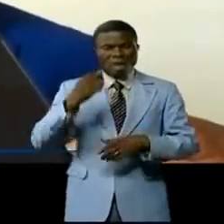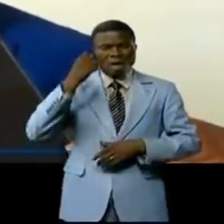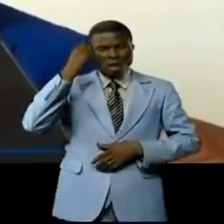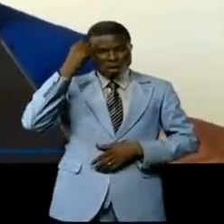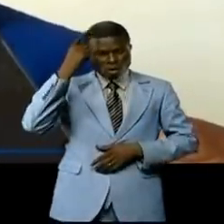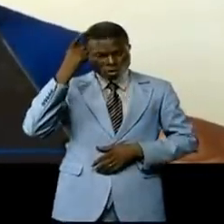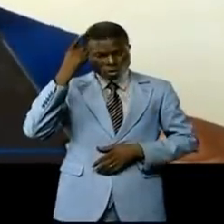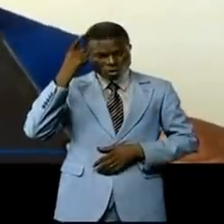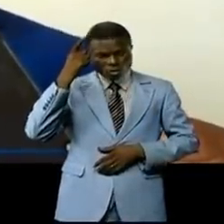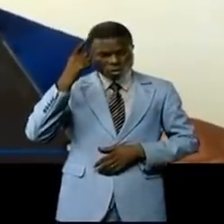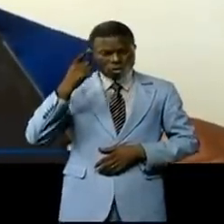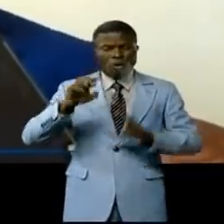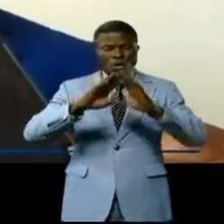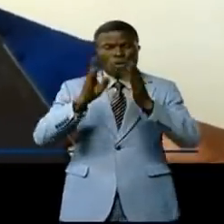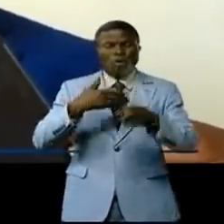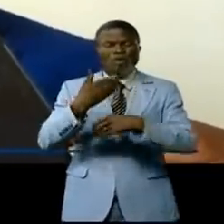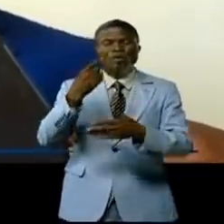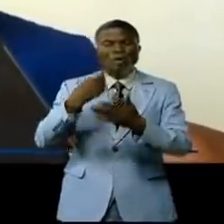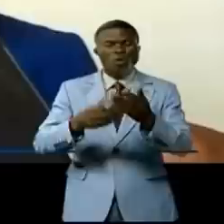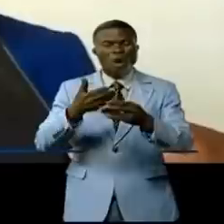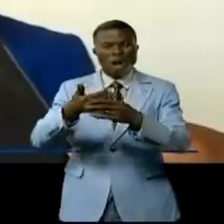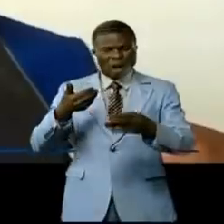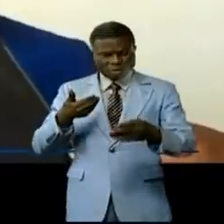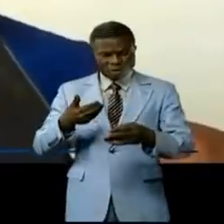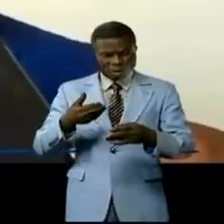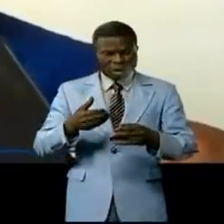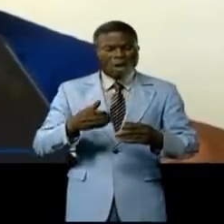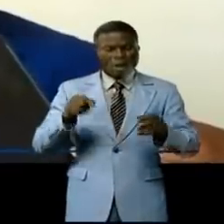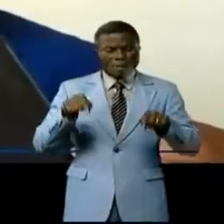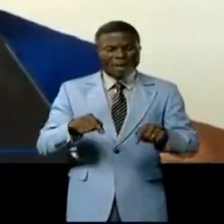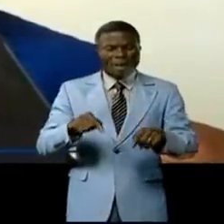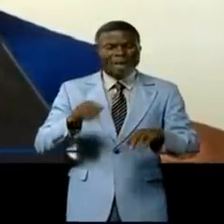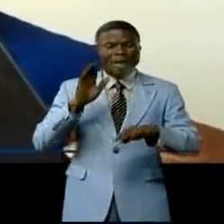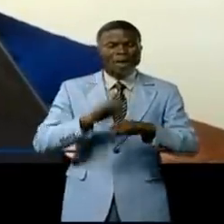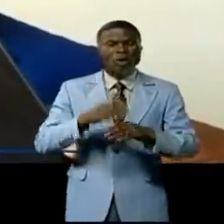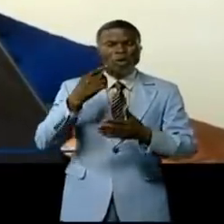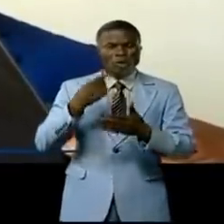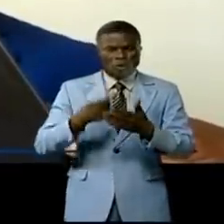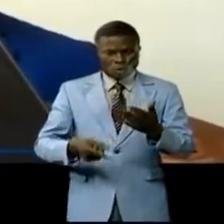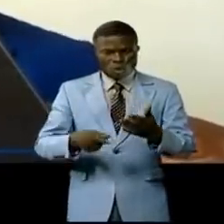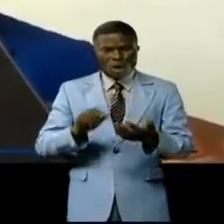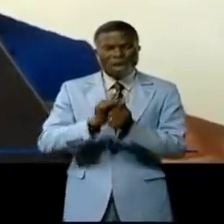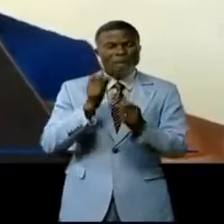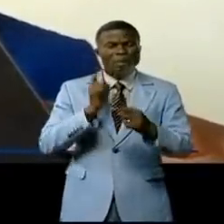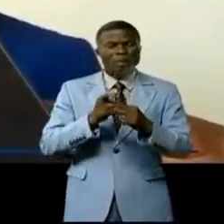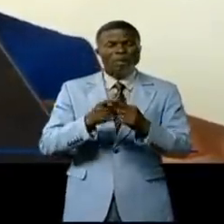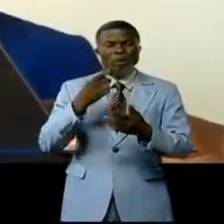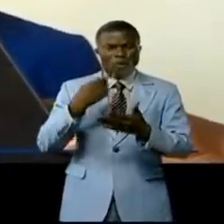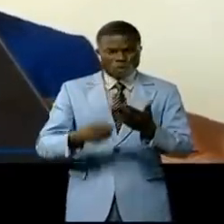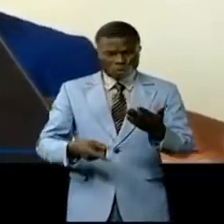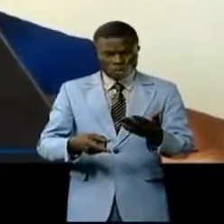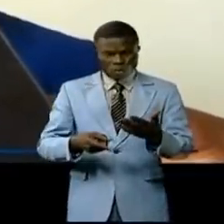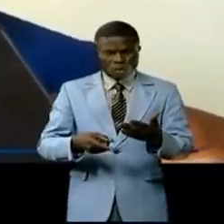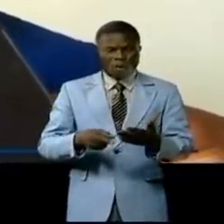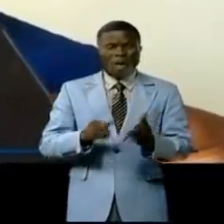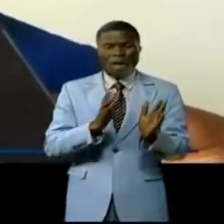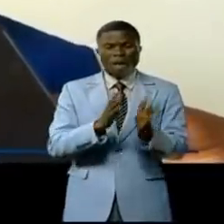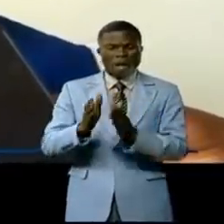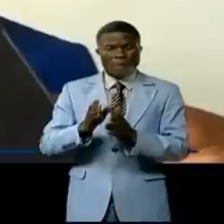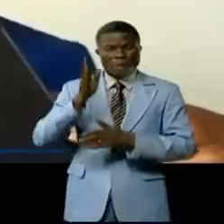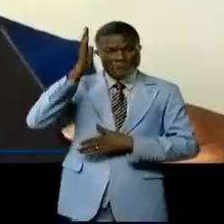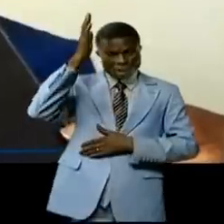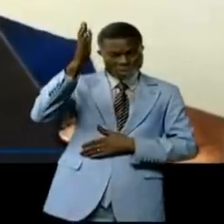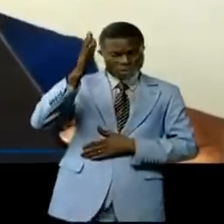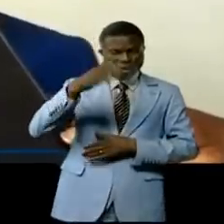ce que nous avons déjà réalisé, où est-ce que nous en sommes, les difficultés, et surtout projeter au